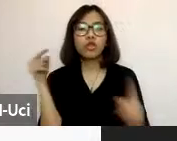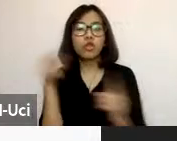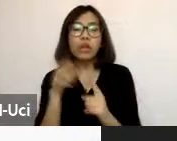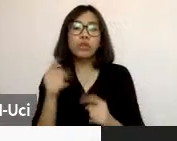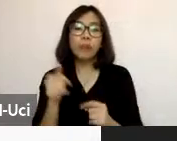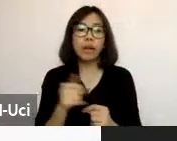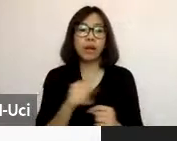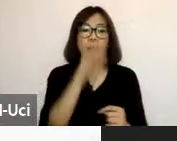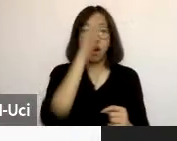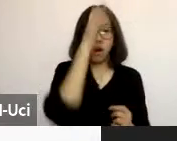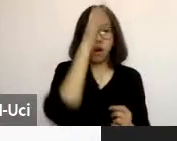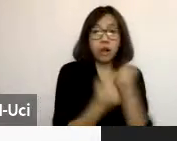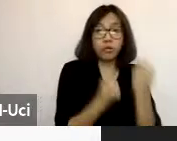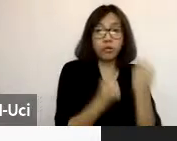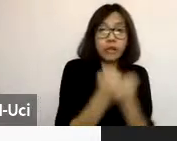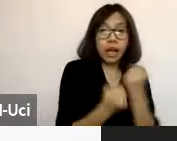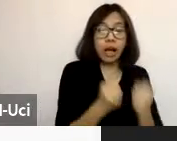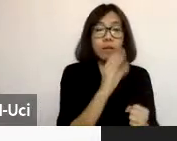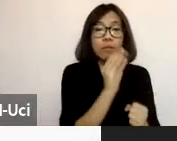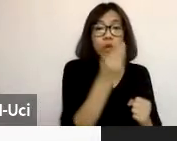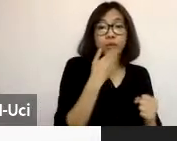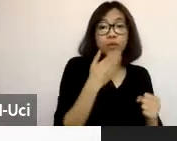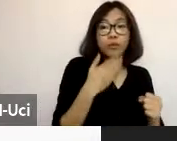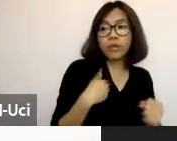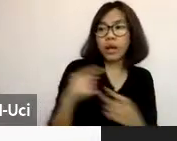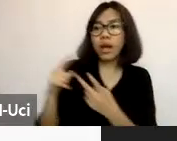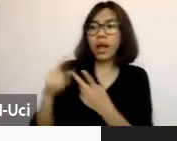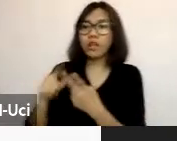pelaku usaha dengan konsumen